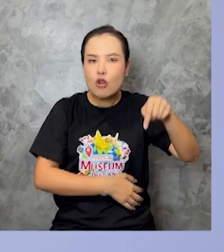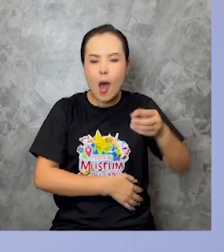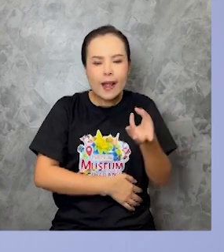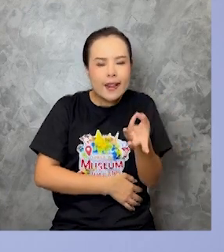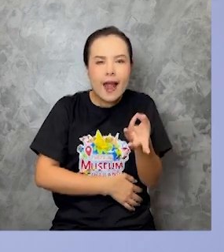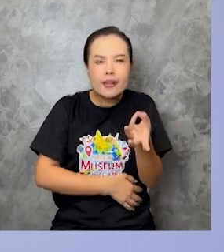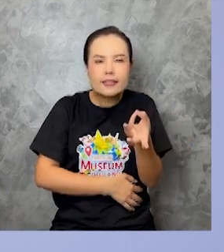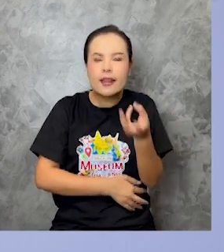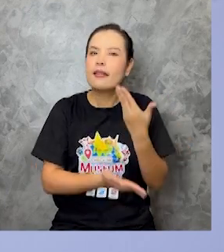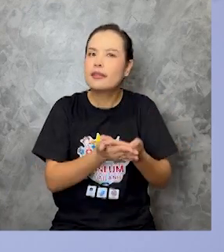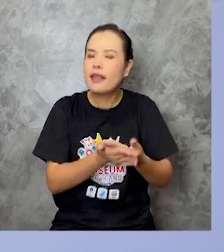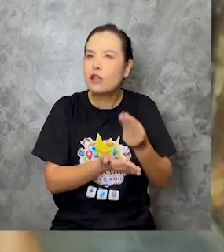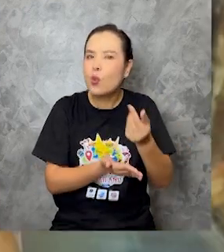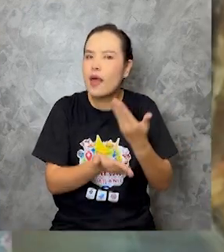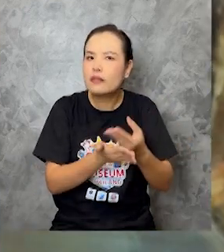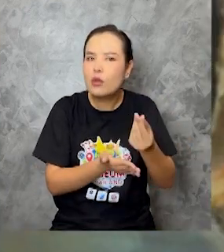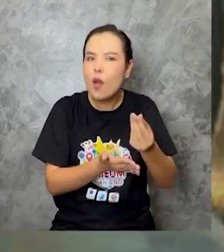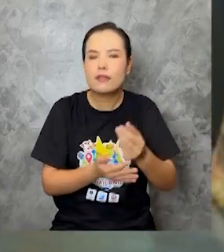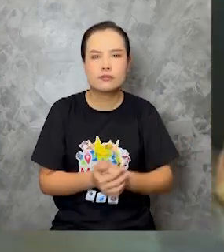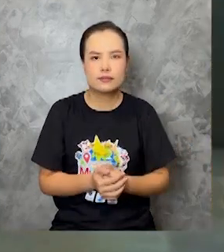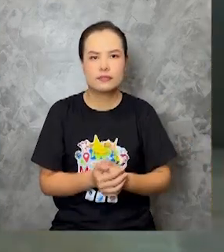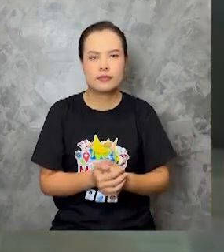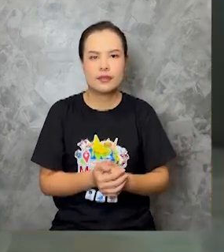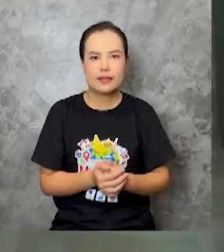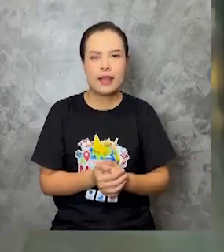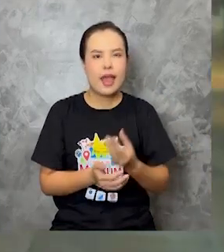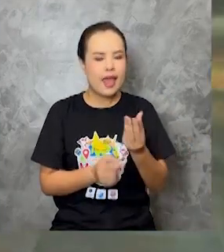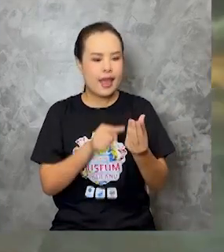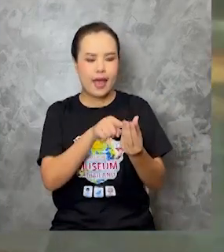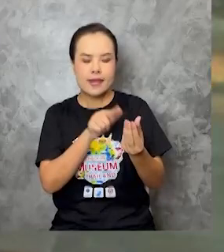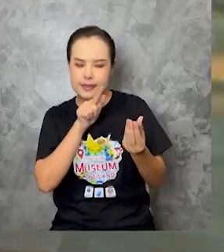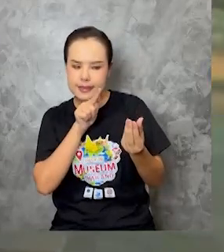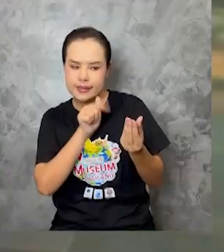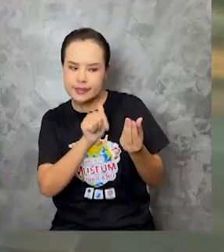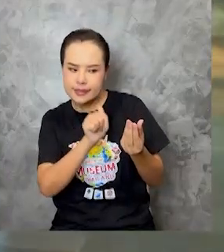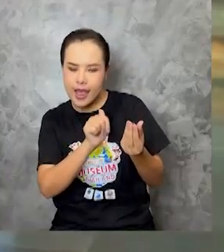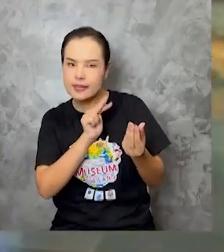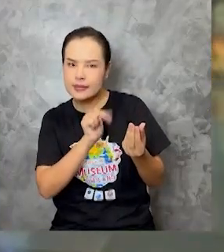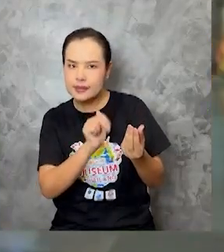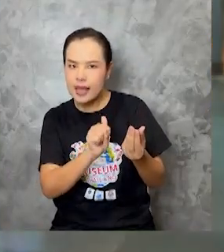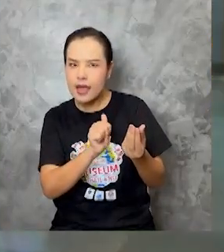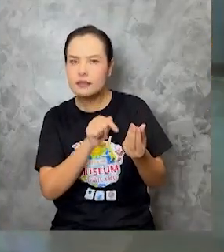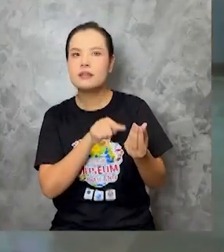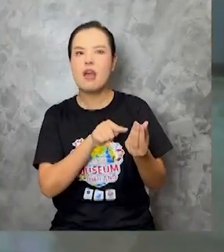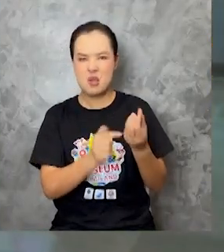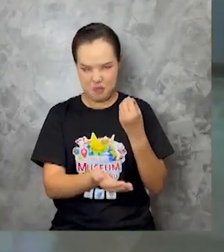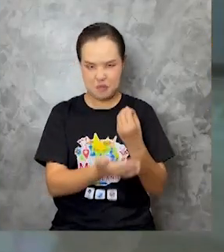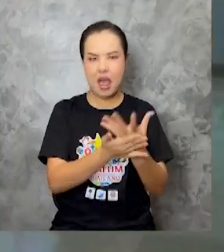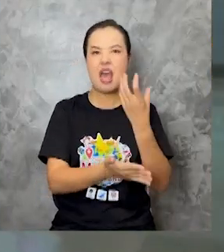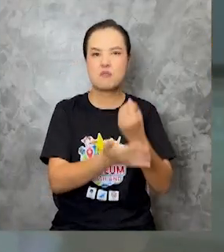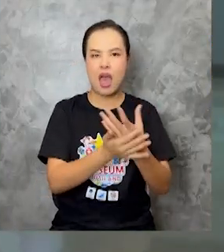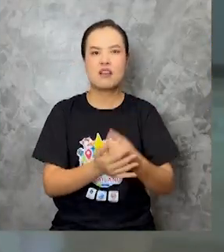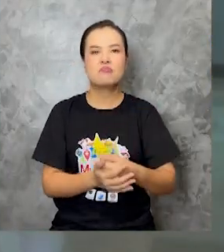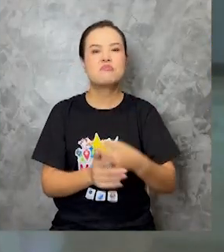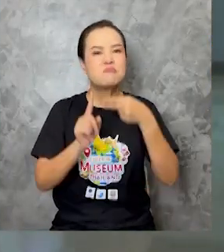ก้อนเล็กๆเนี่ยราคาประมาณเท่าไหร่คะ มันก็ต้องดูว่าเนื้อที่เราเจอมามันใสมั้ยถ้ามันใสก็อาจจะมีราคาแพงหลาย